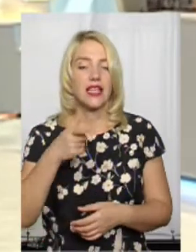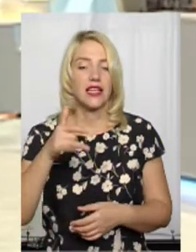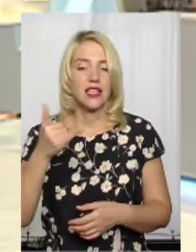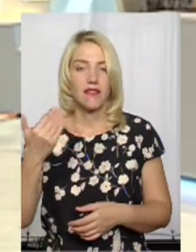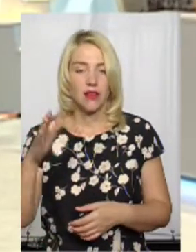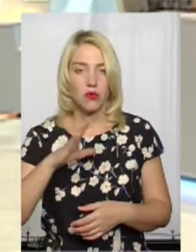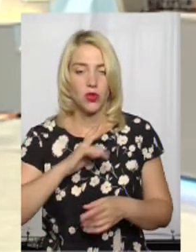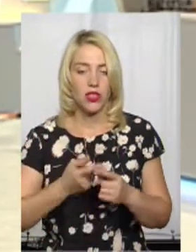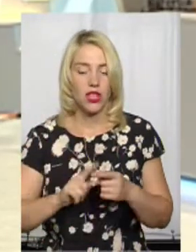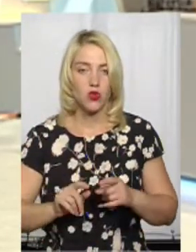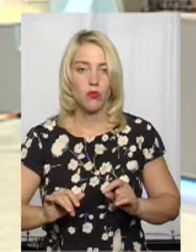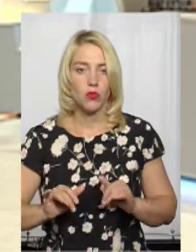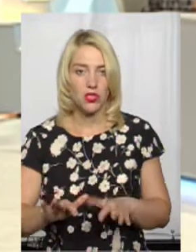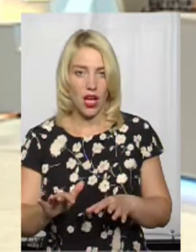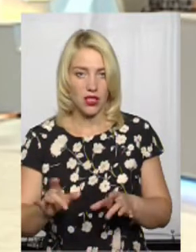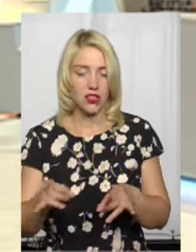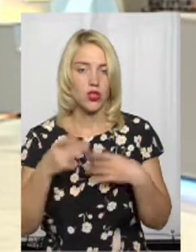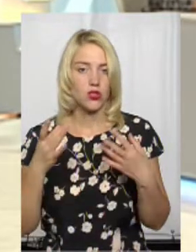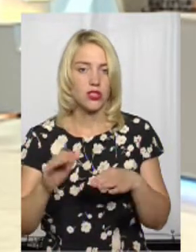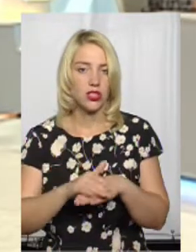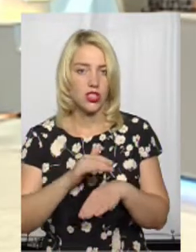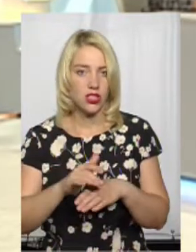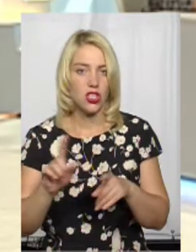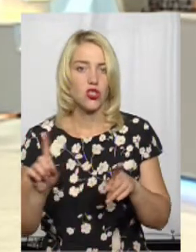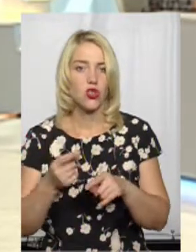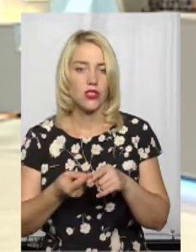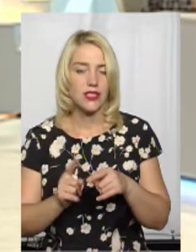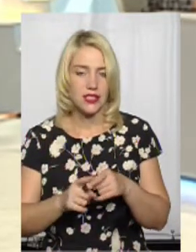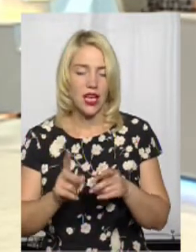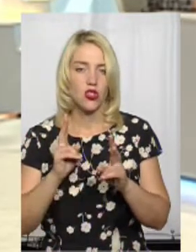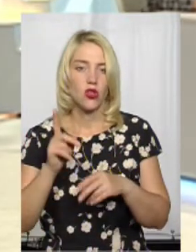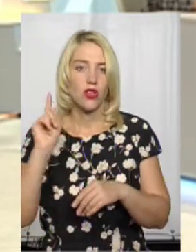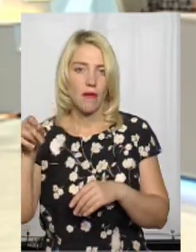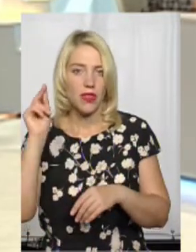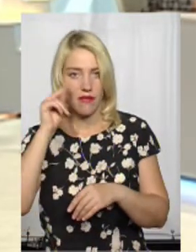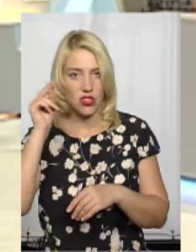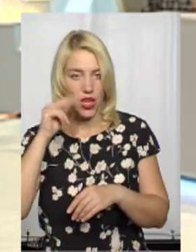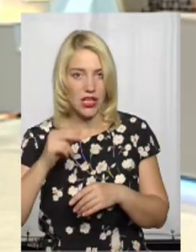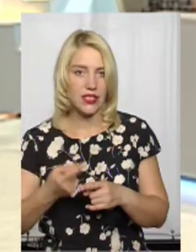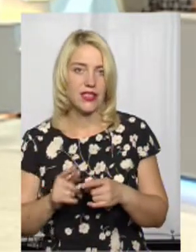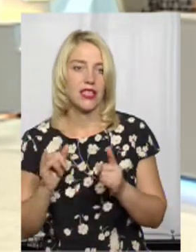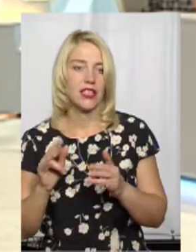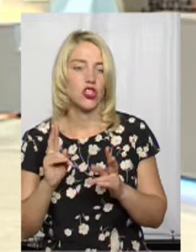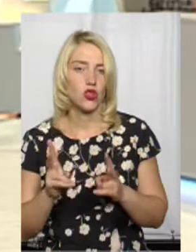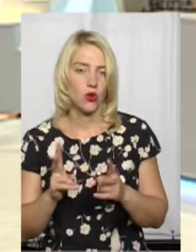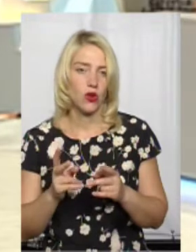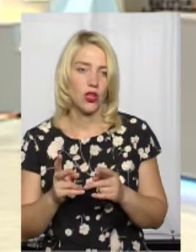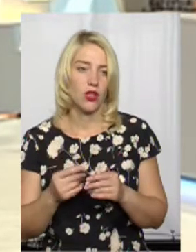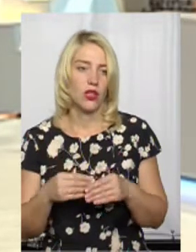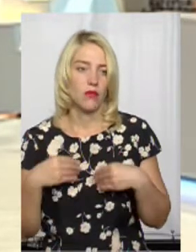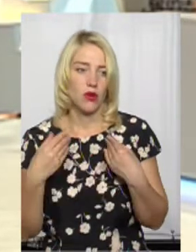на цьому заході. Розкажіть, що це, хто там навчається і хто